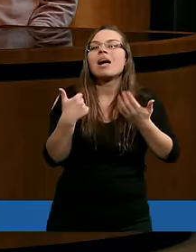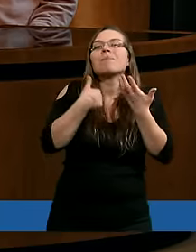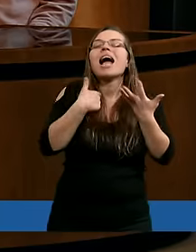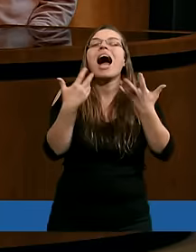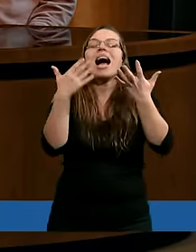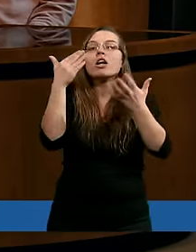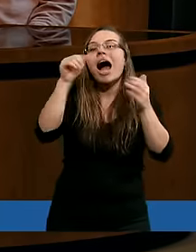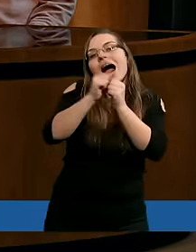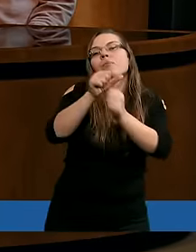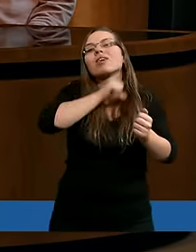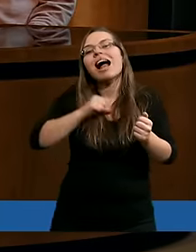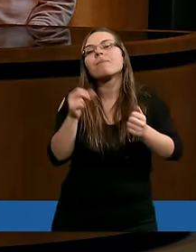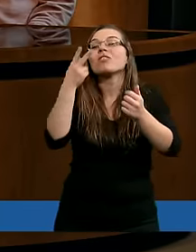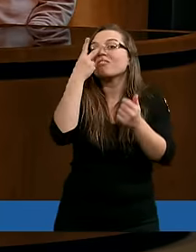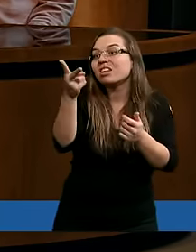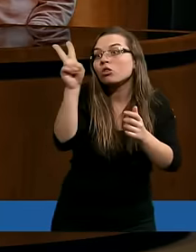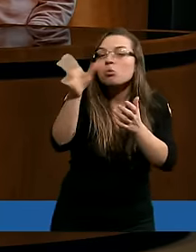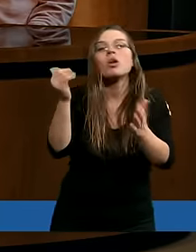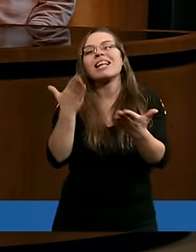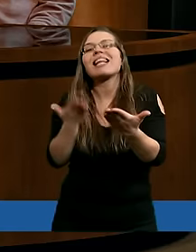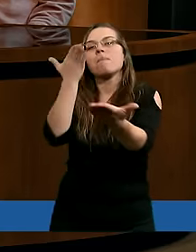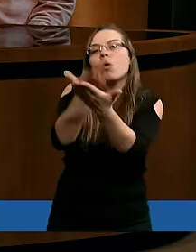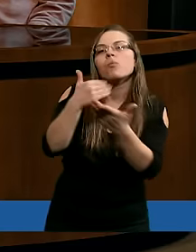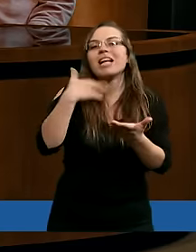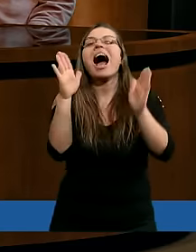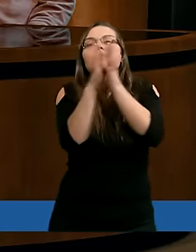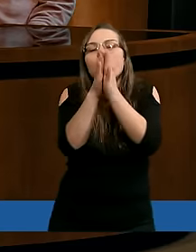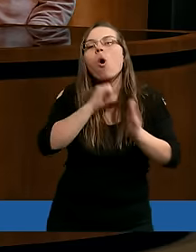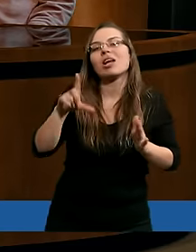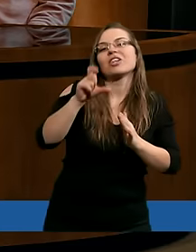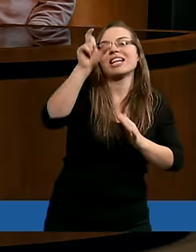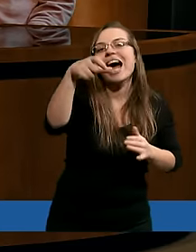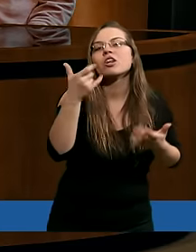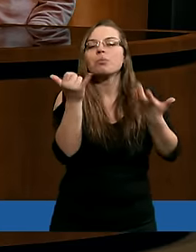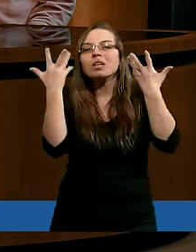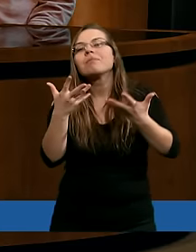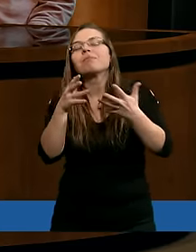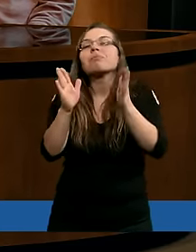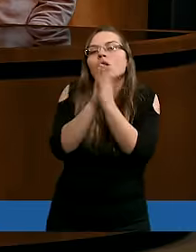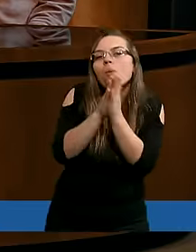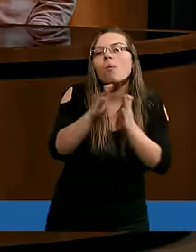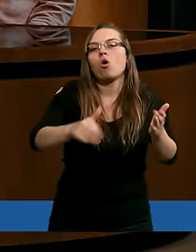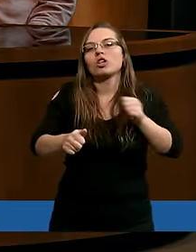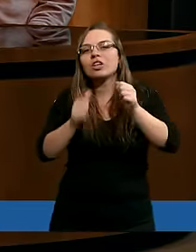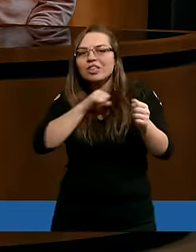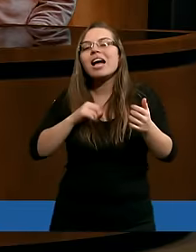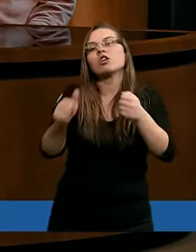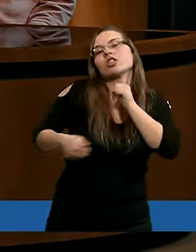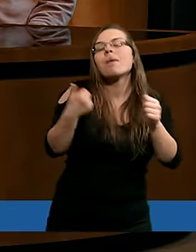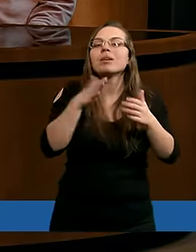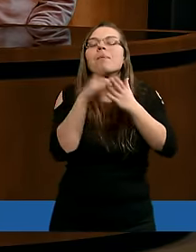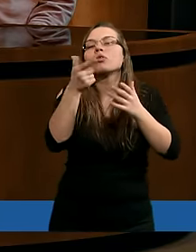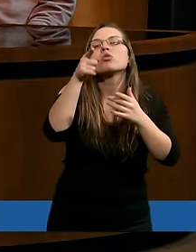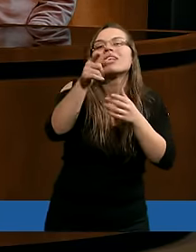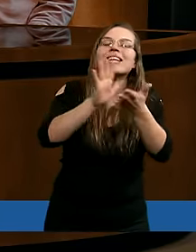Albo samemu zaoferować po prostu takie wsparcie w modlitwie. I ktoś powie, to módl się, żebym jutro się